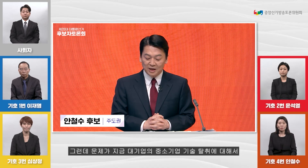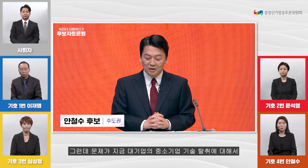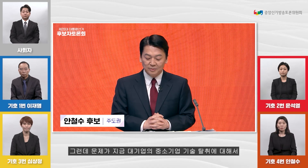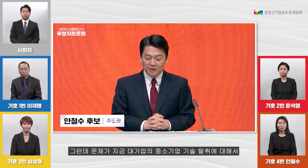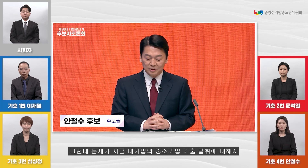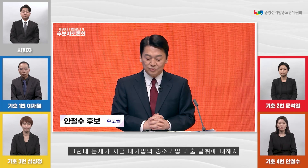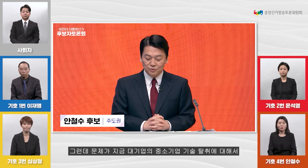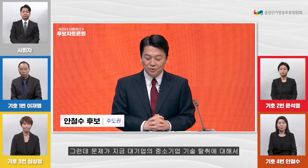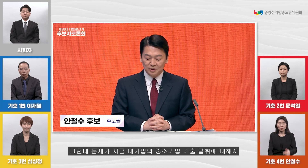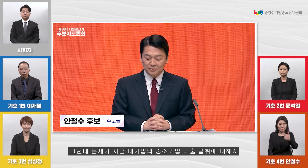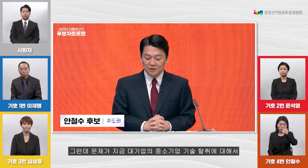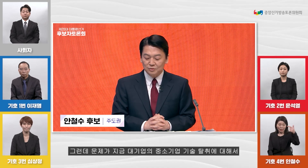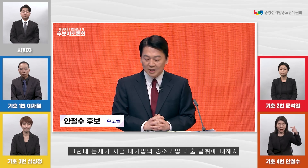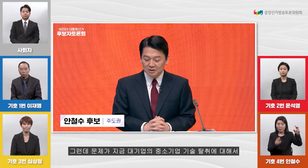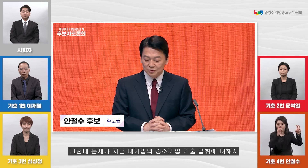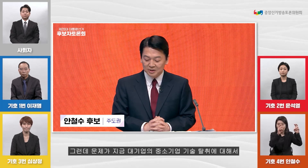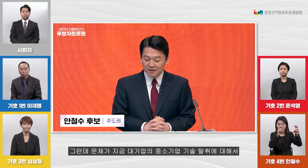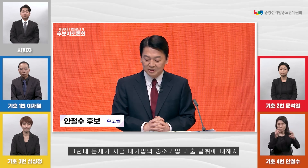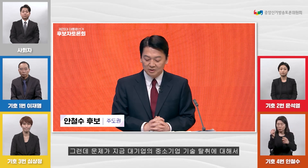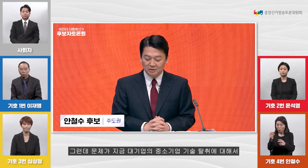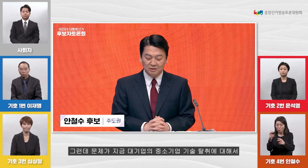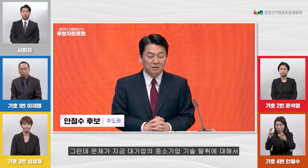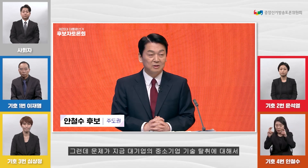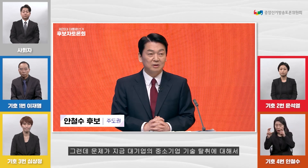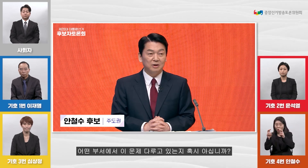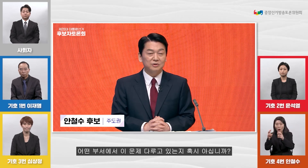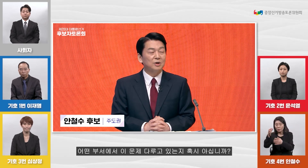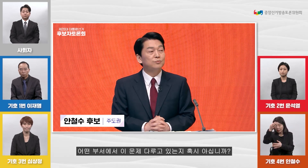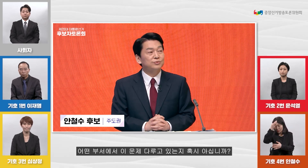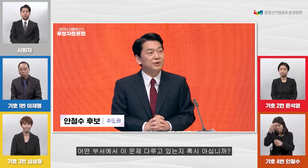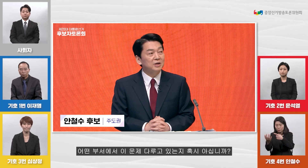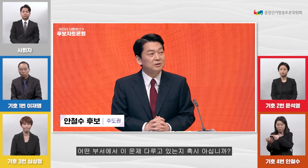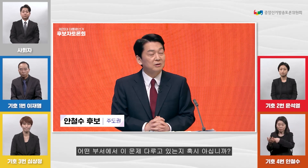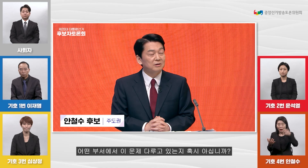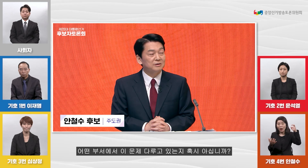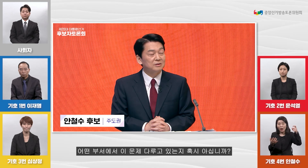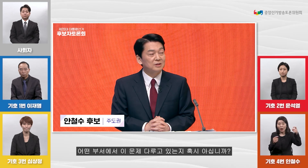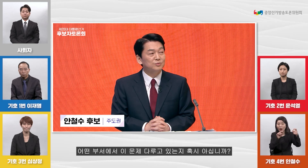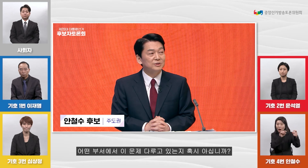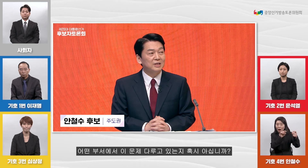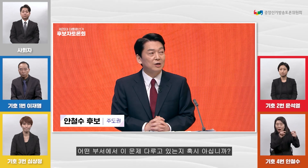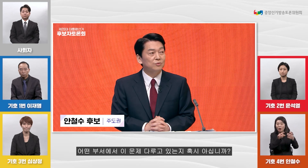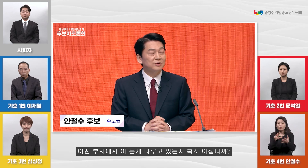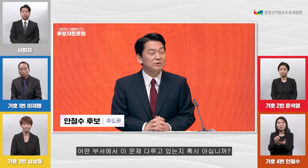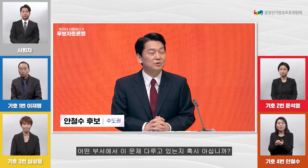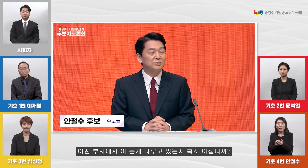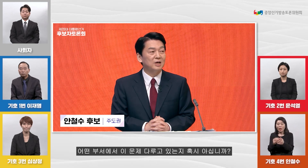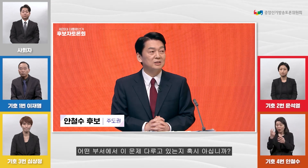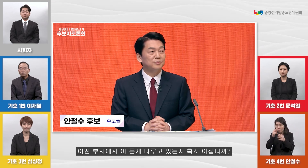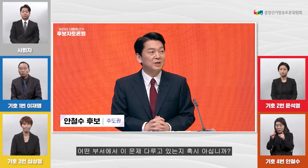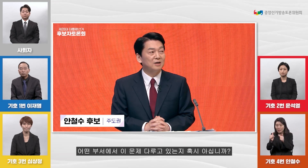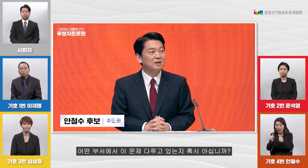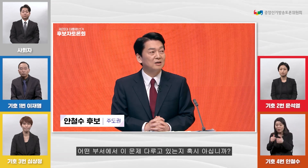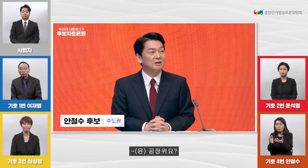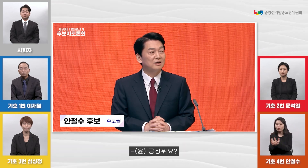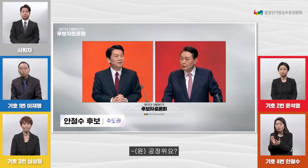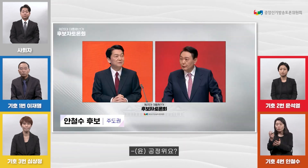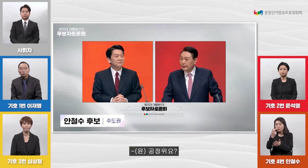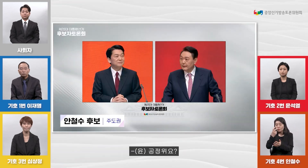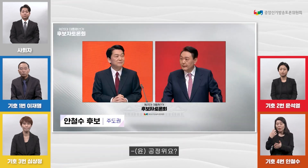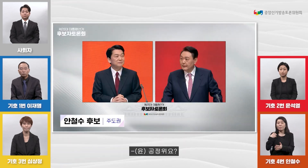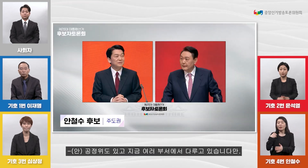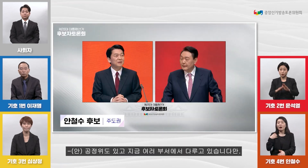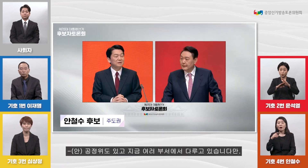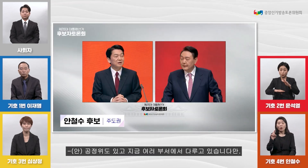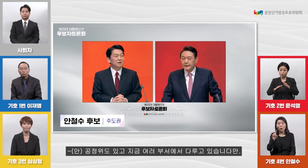지금 대기업의 중소기업 기술 탈취에 대해서 어떤 부서에서 이 문제 다루고 있는지 혹시 아십니까?